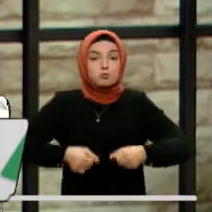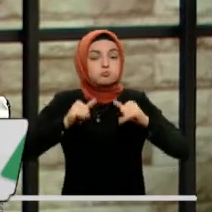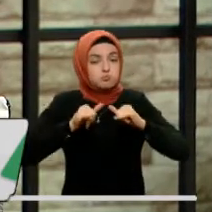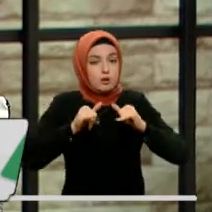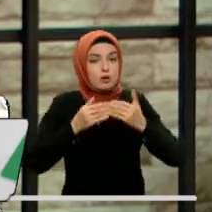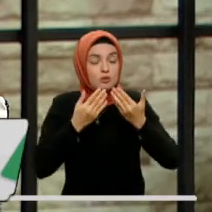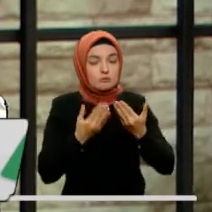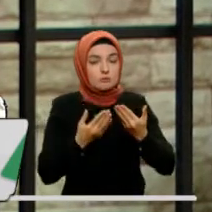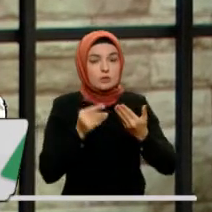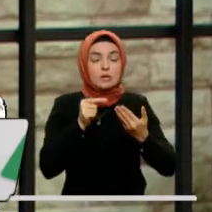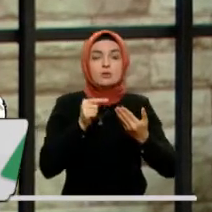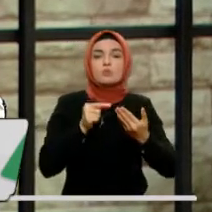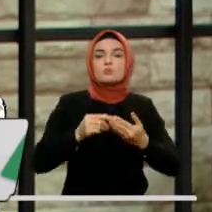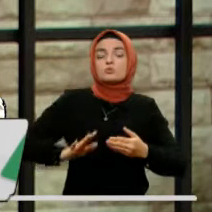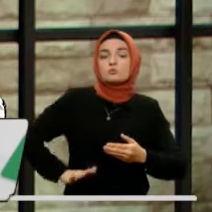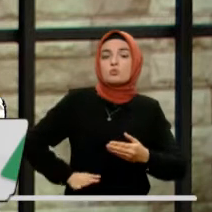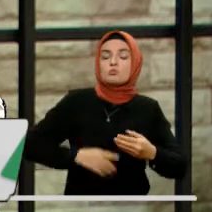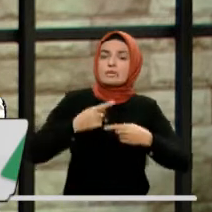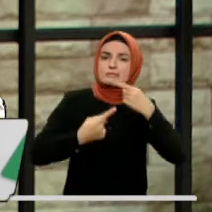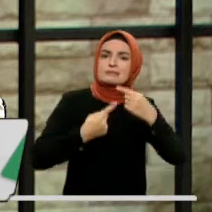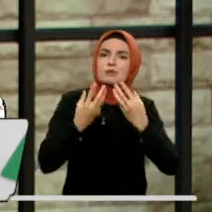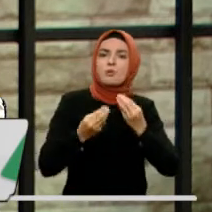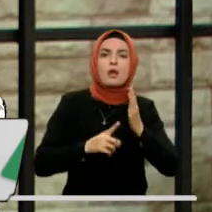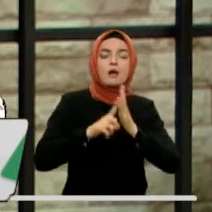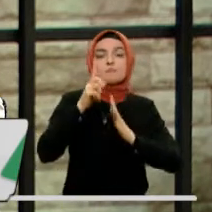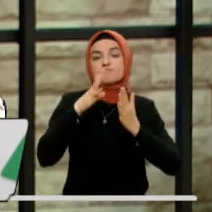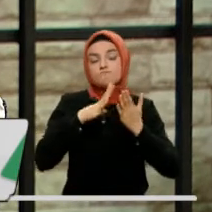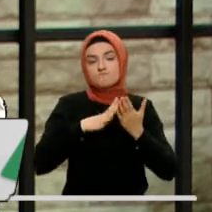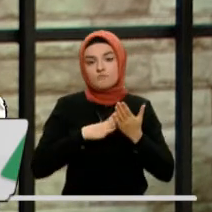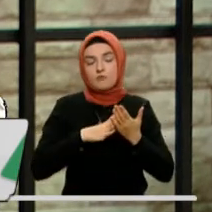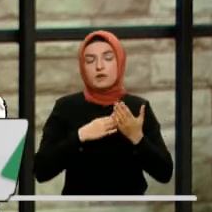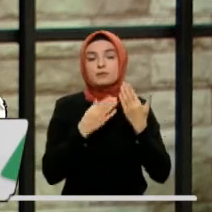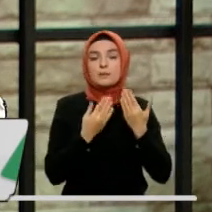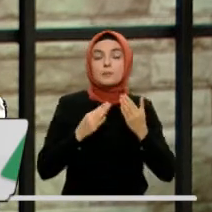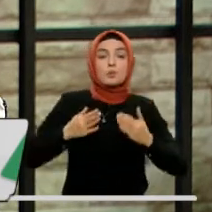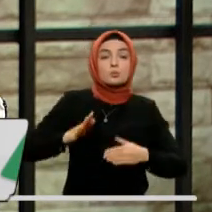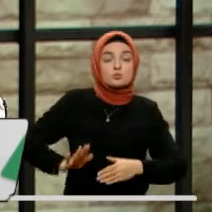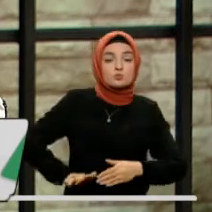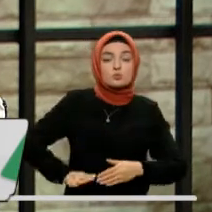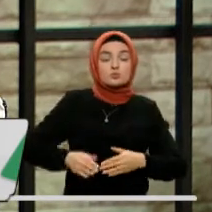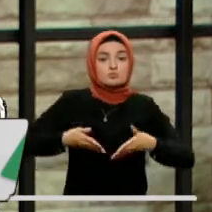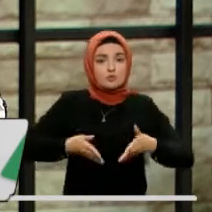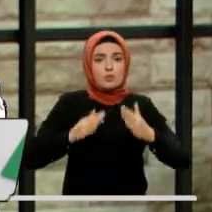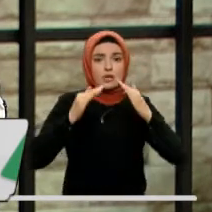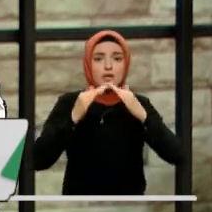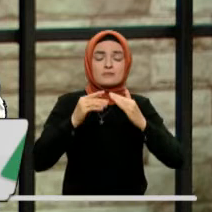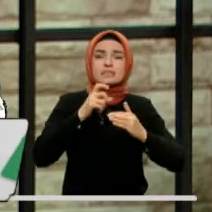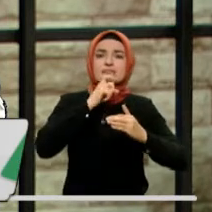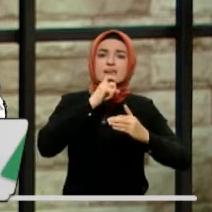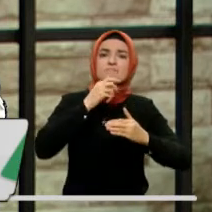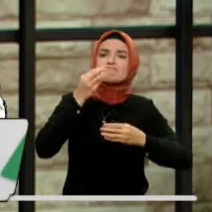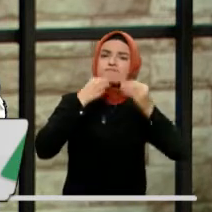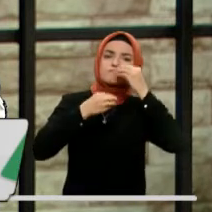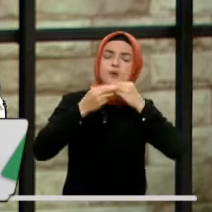çok artıyor. Genetik olarak da artıyor ama bir yandan da şöyle artıyor. Zaten çocuğun doğduğu evde yanlış beslenme alışkanlıkları var.